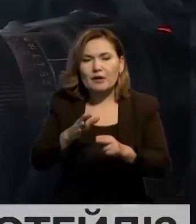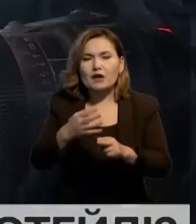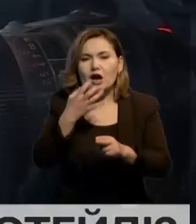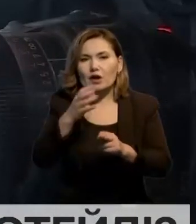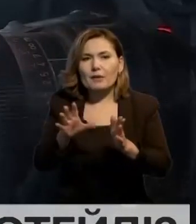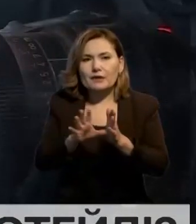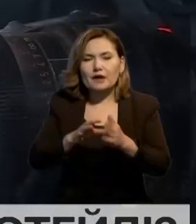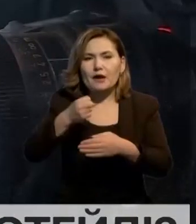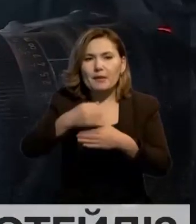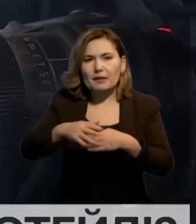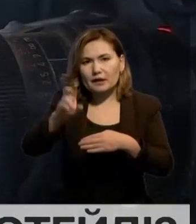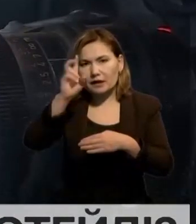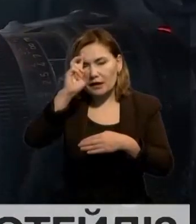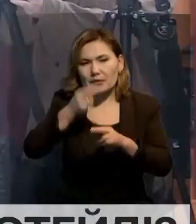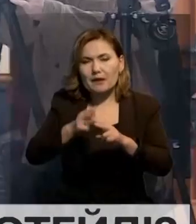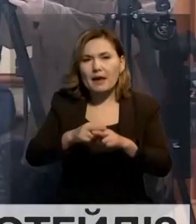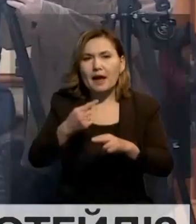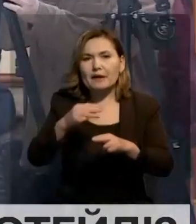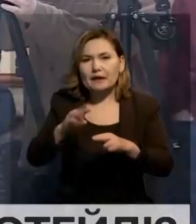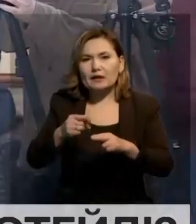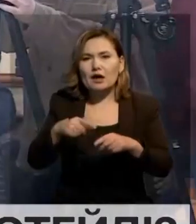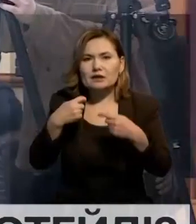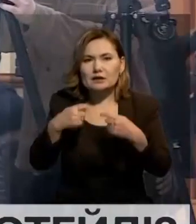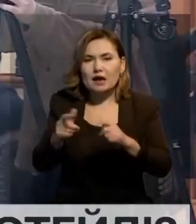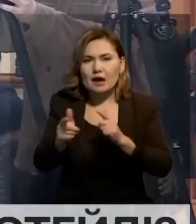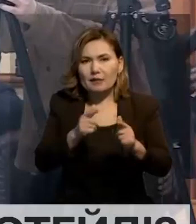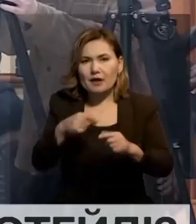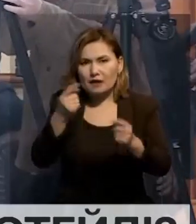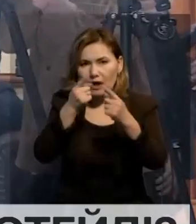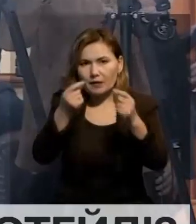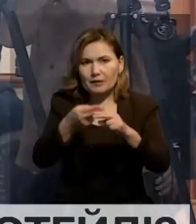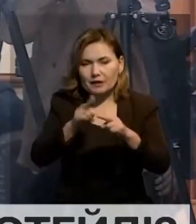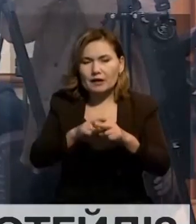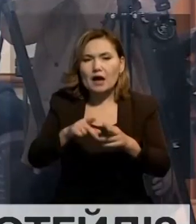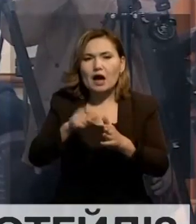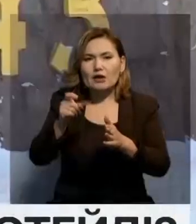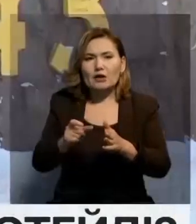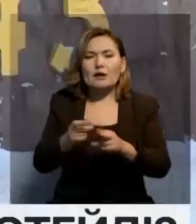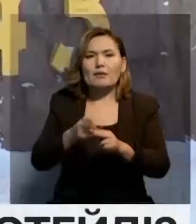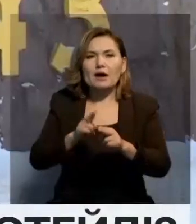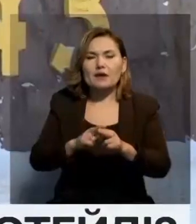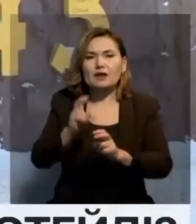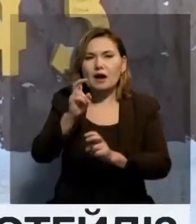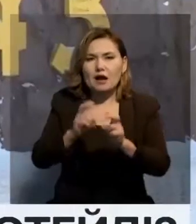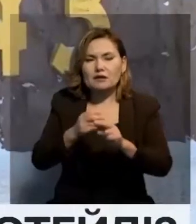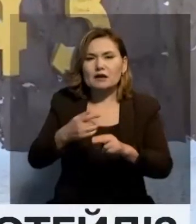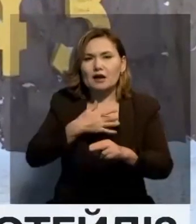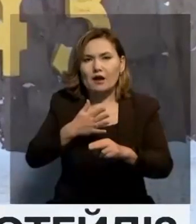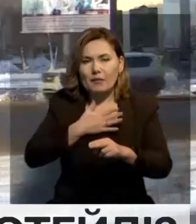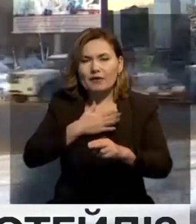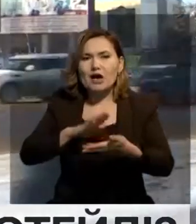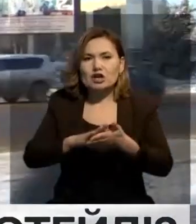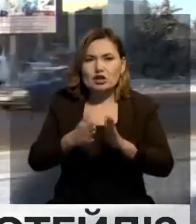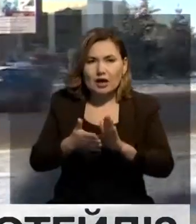жылу энергетикалық орталығын мемлекетке 1 теңгеге сатуға әзір екенін мәлімдеген. Депутат кәсіпорынды иелікке алған кездегі жағдайы